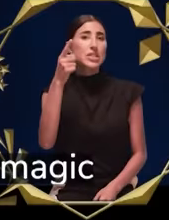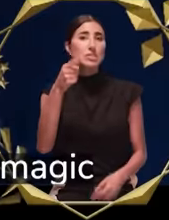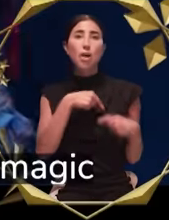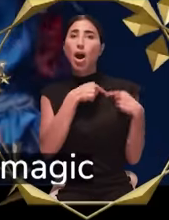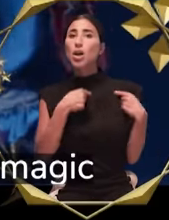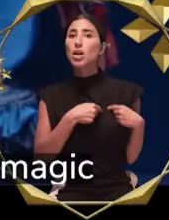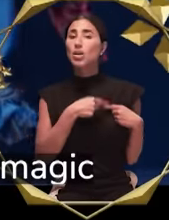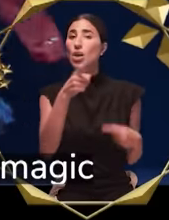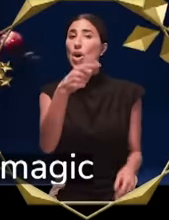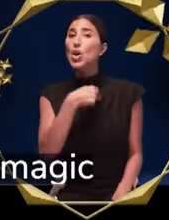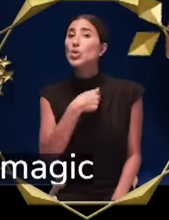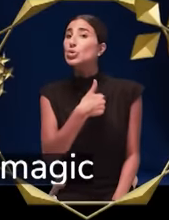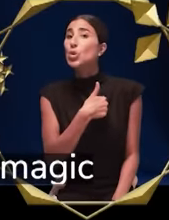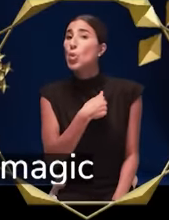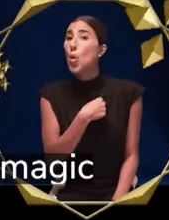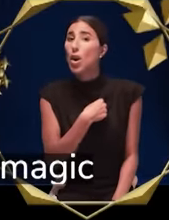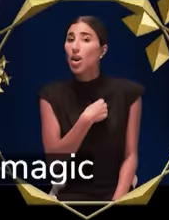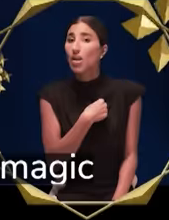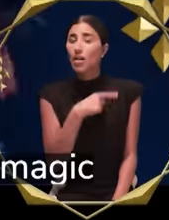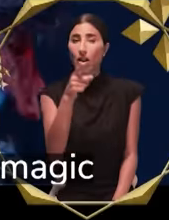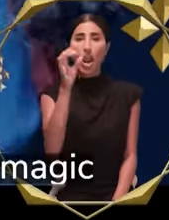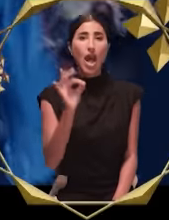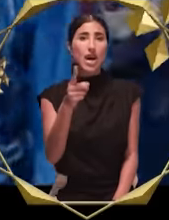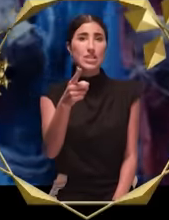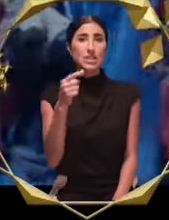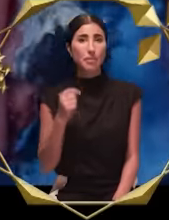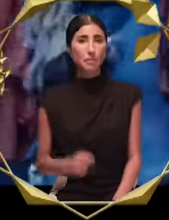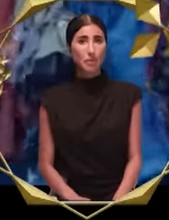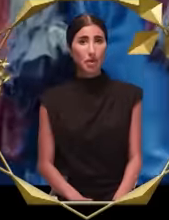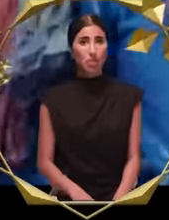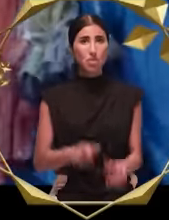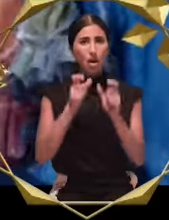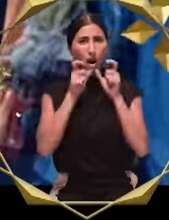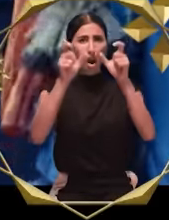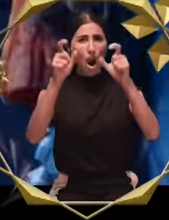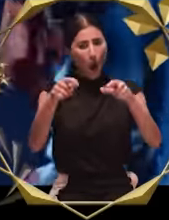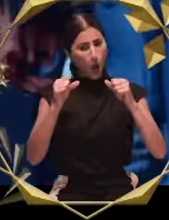كي يعطيك الساحر سحرة حالا